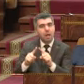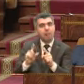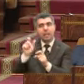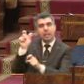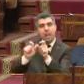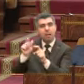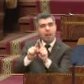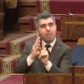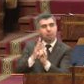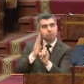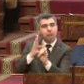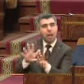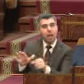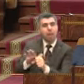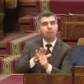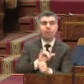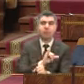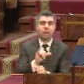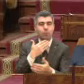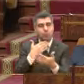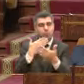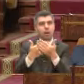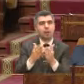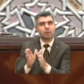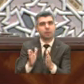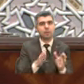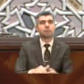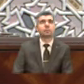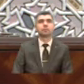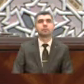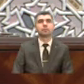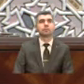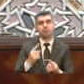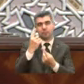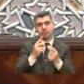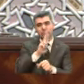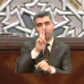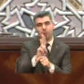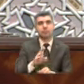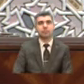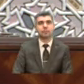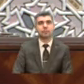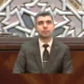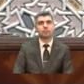الضغط البشري على المراكز الحالية. شكرا. شكرا. هل من تعقيب إضافي؟